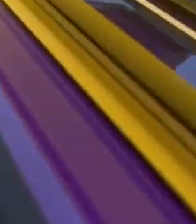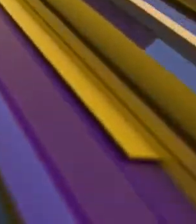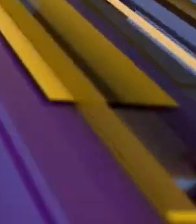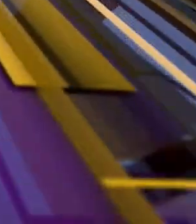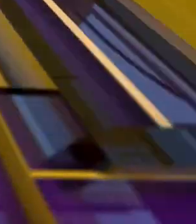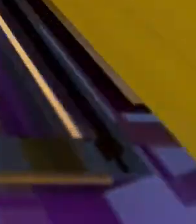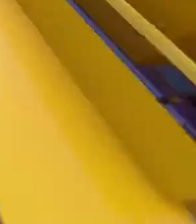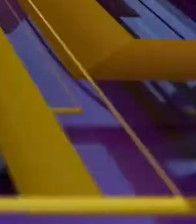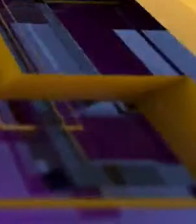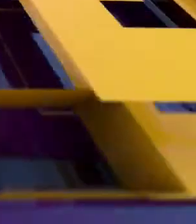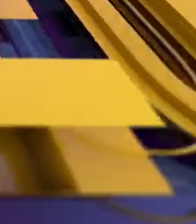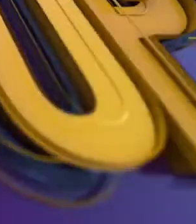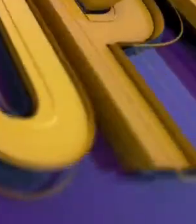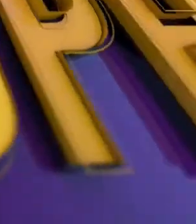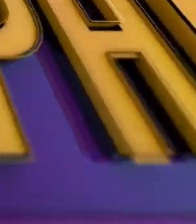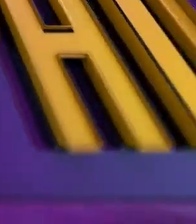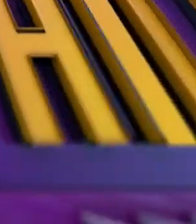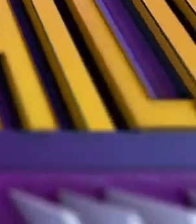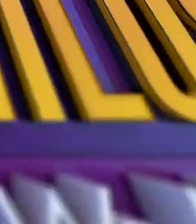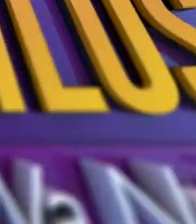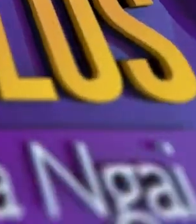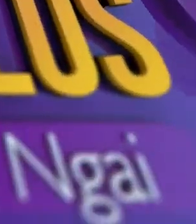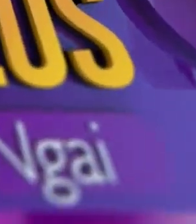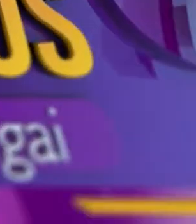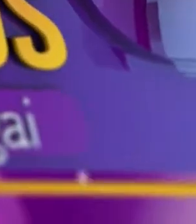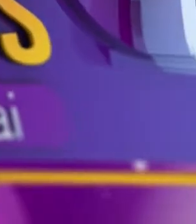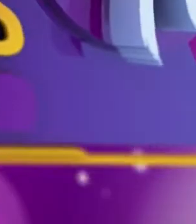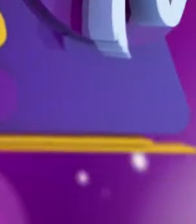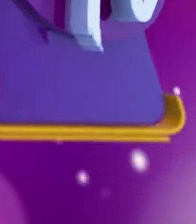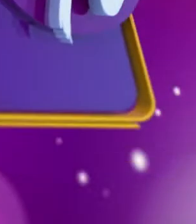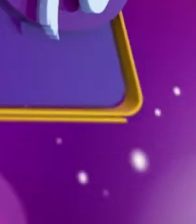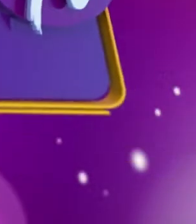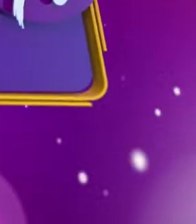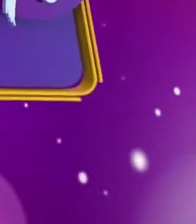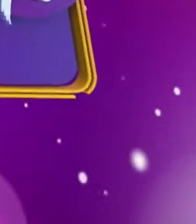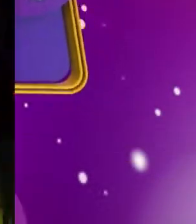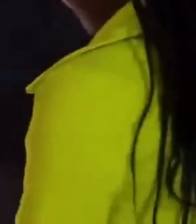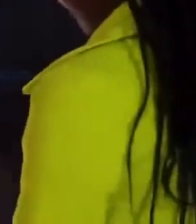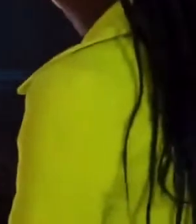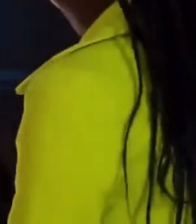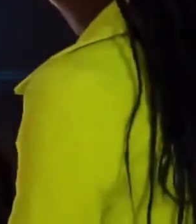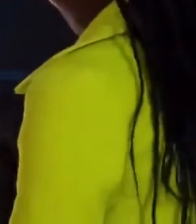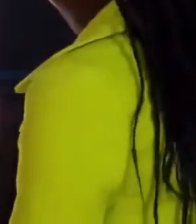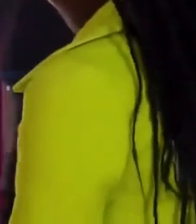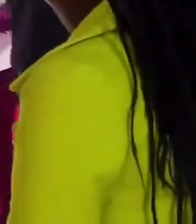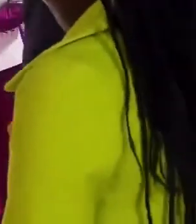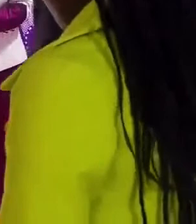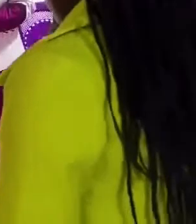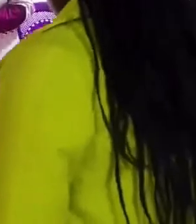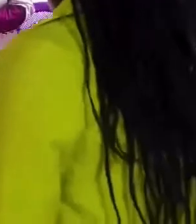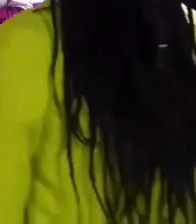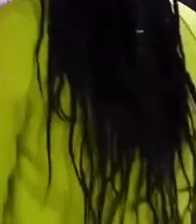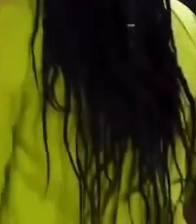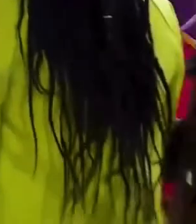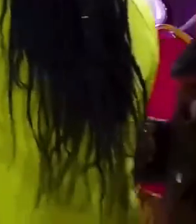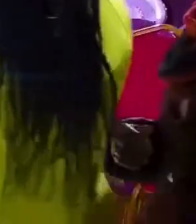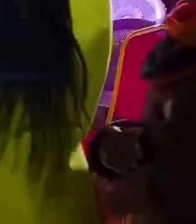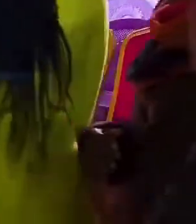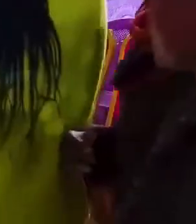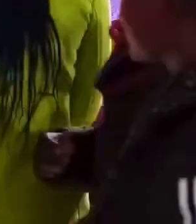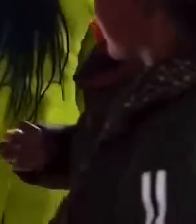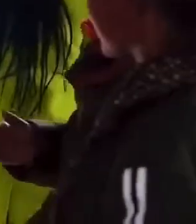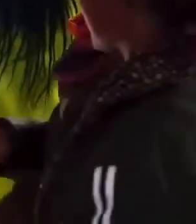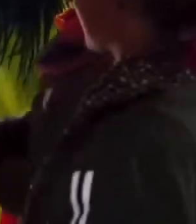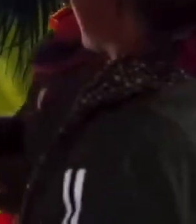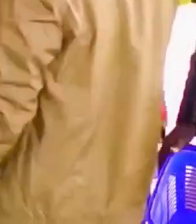The Ophiras TV Murata Wakai Mathayo ikomine mwe kwa bereria kamuhari